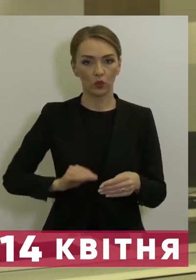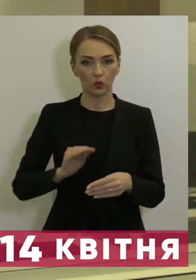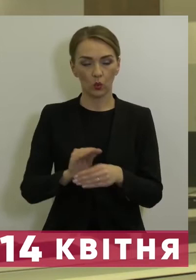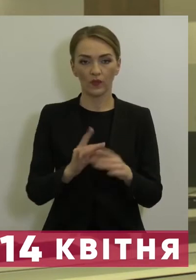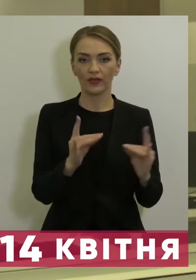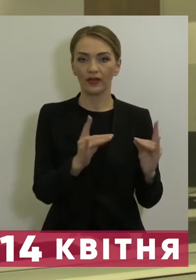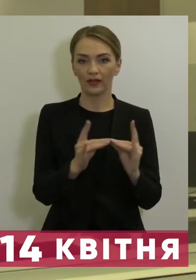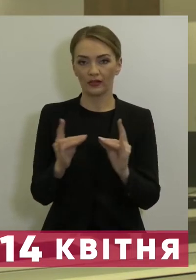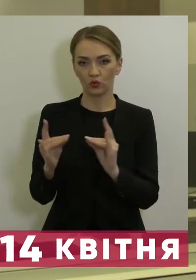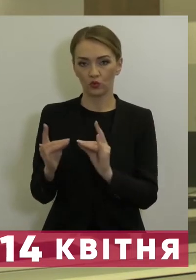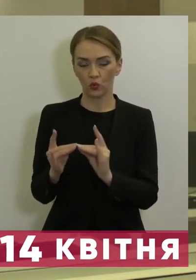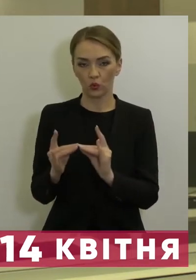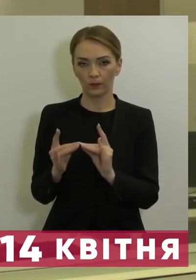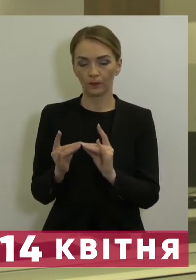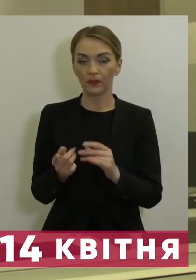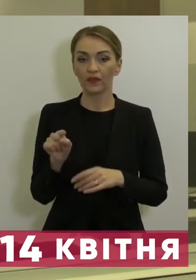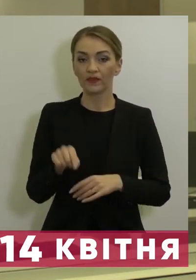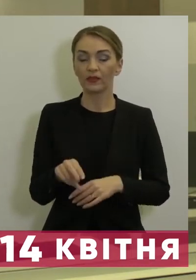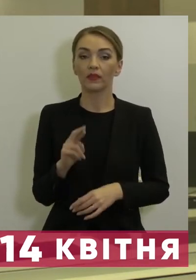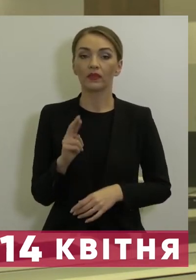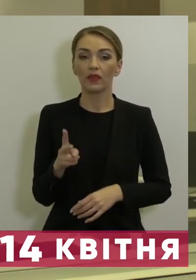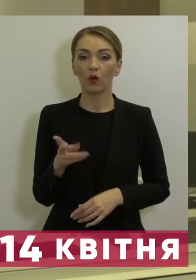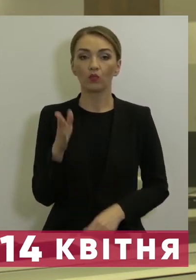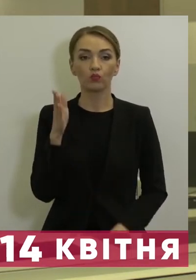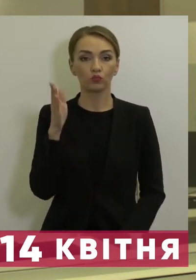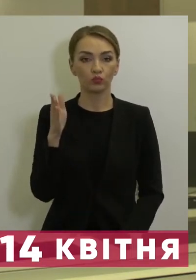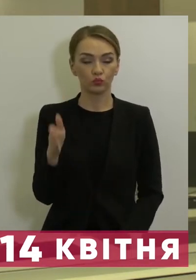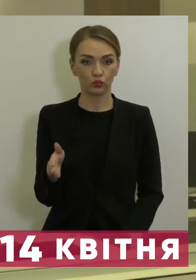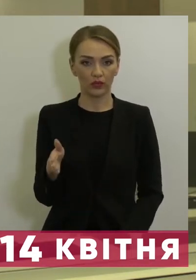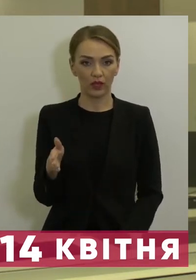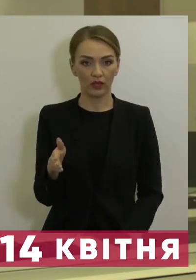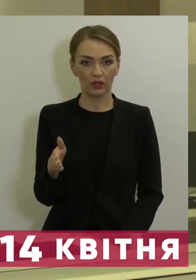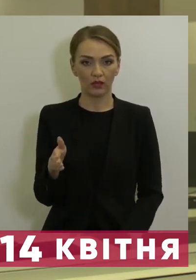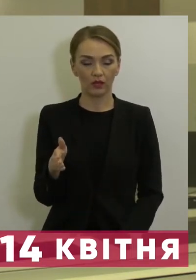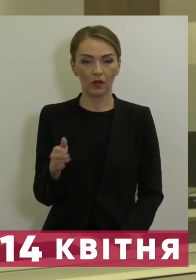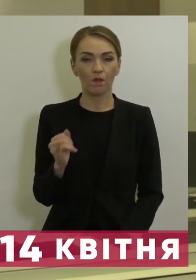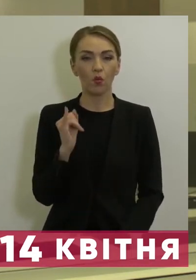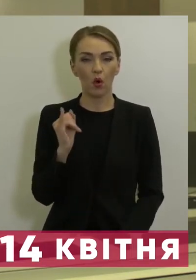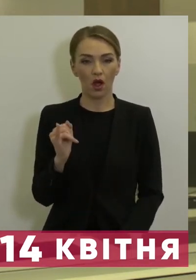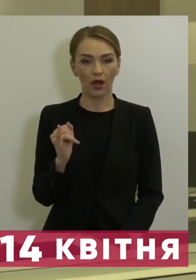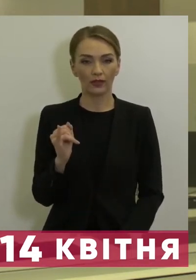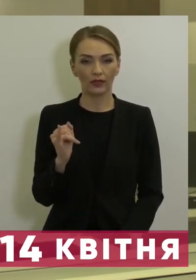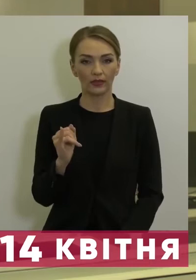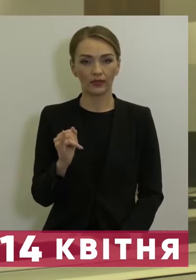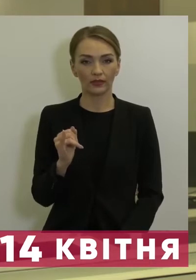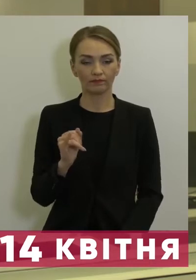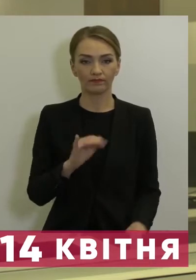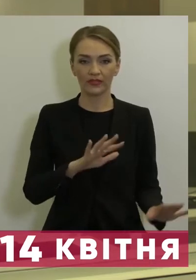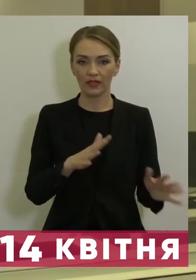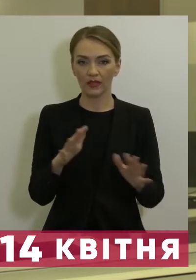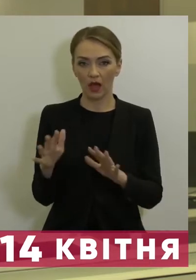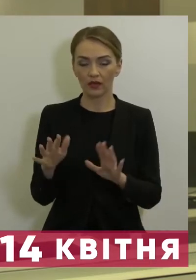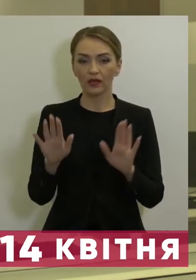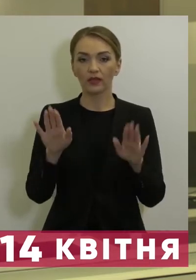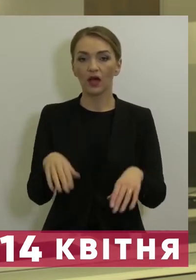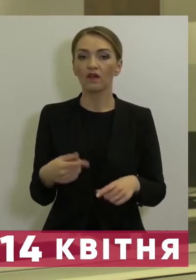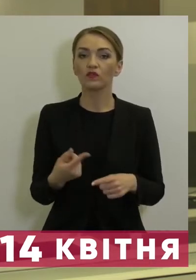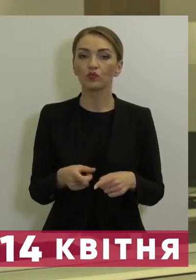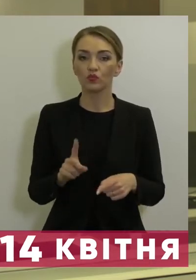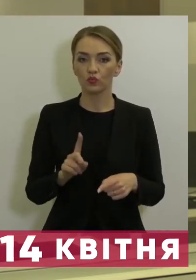додаткових ліжок. Втім, як буде поганий сценарій, навіть цього